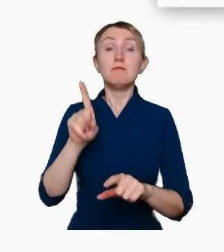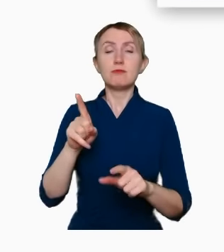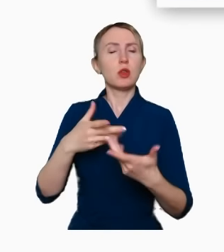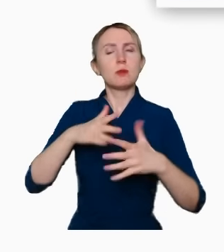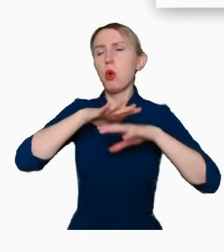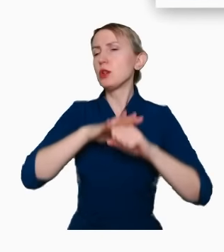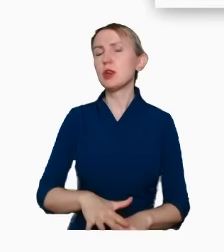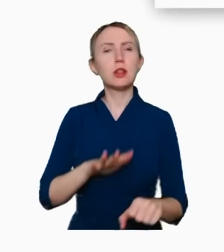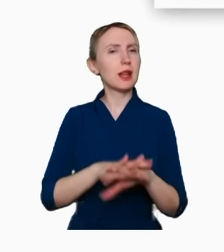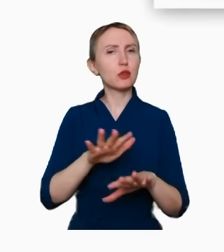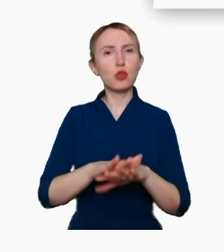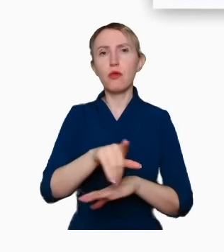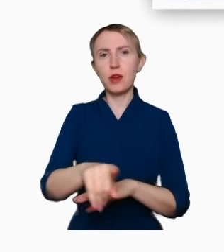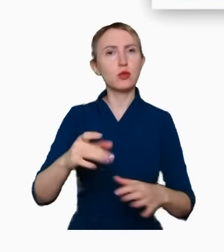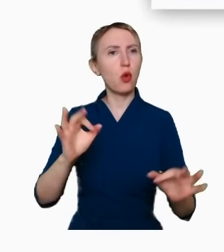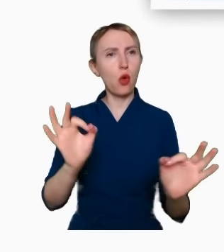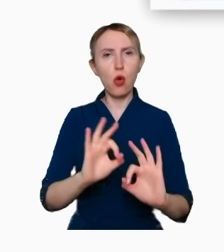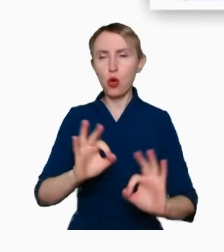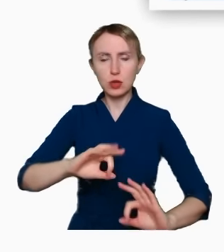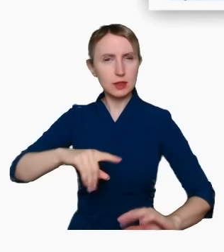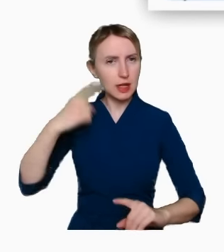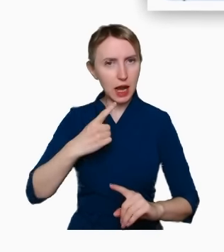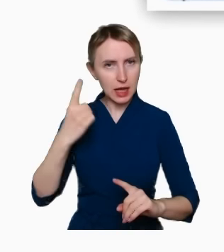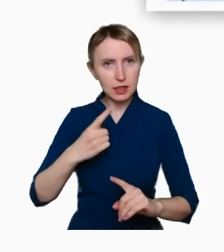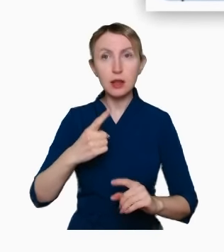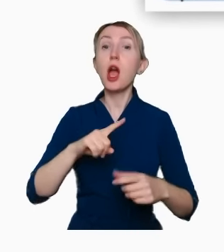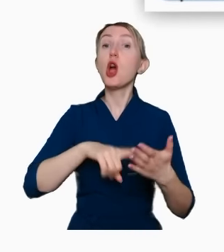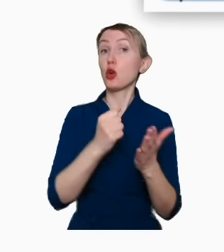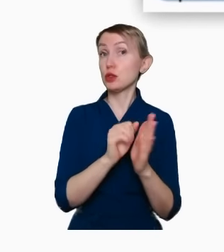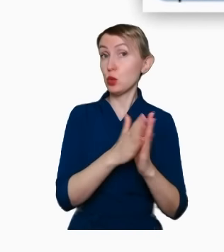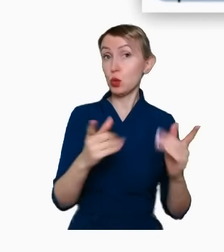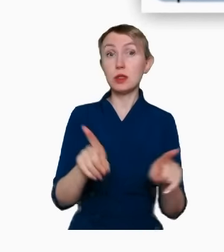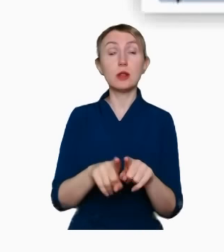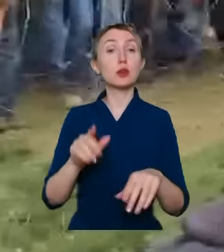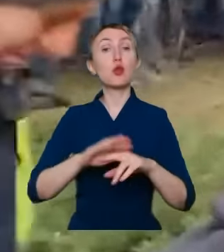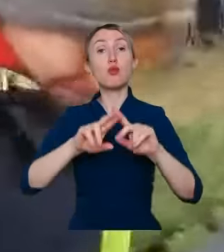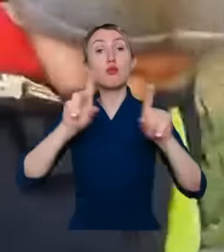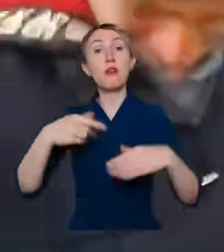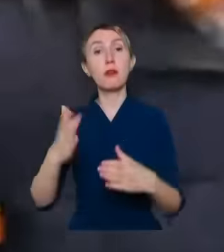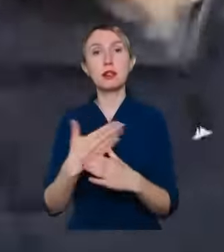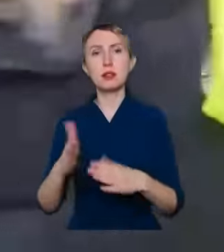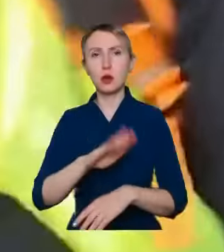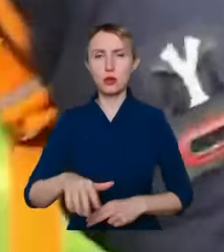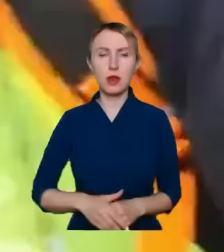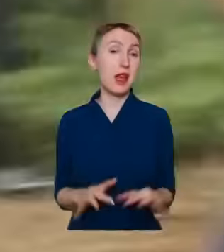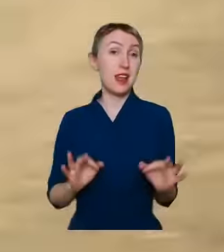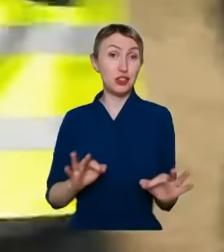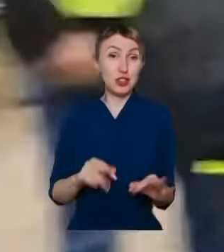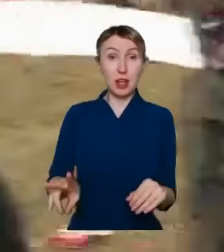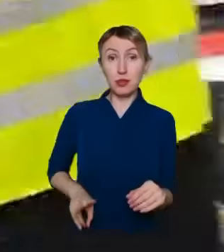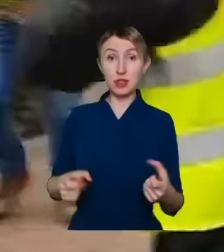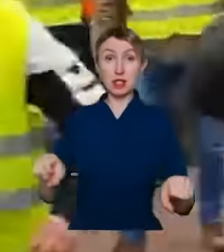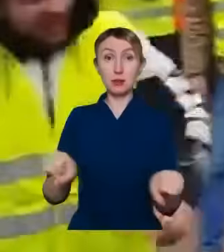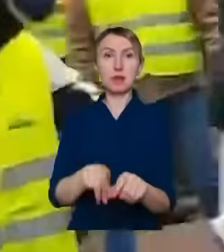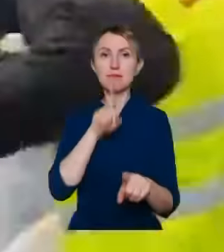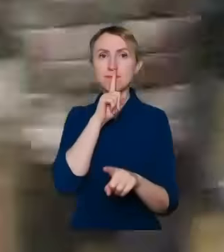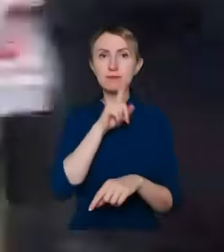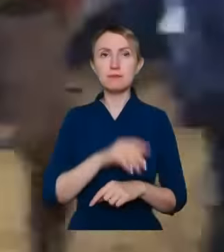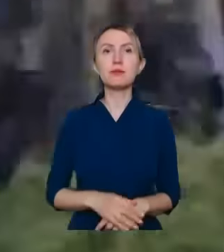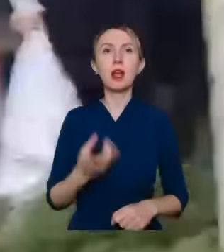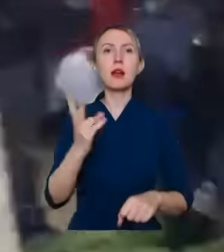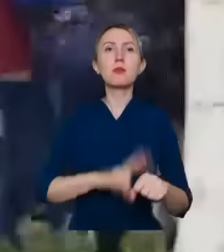traktowanie które bezwzględnie zabroniony zarówno przez Konstytucję jak i umowy międzynarodowe dziś jednak Minister Sprawiedliwości milczy Kiedy policja